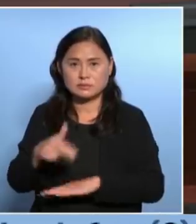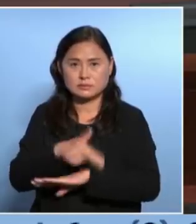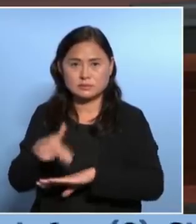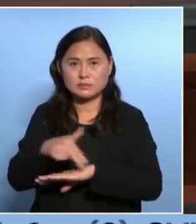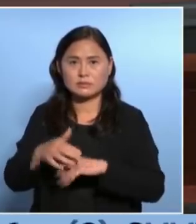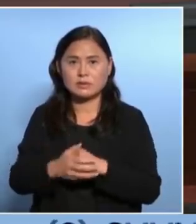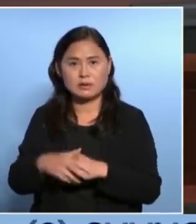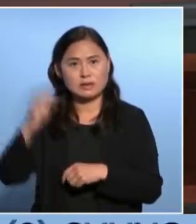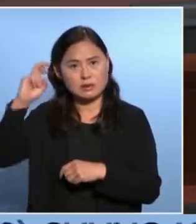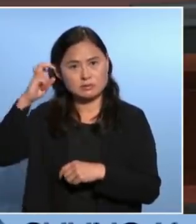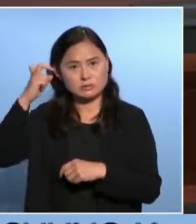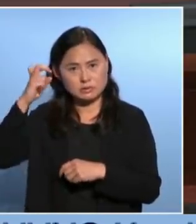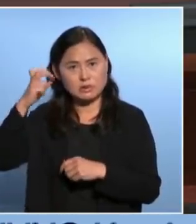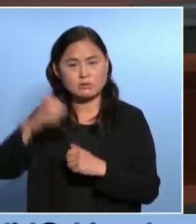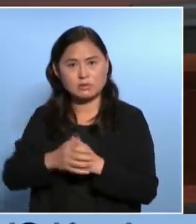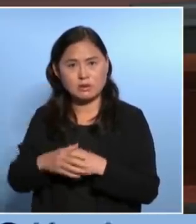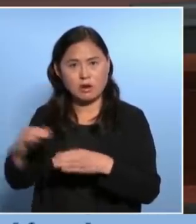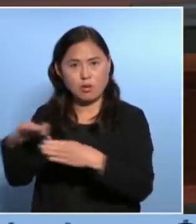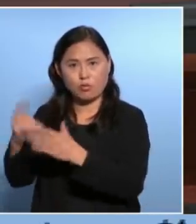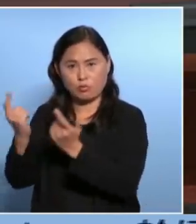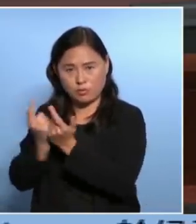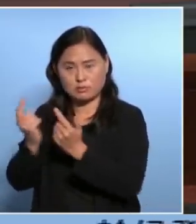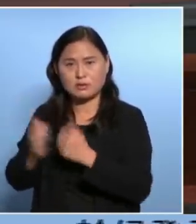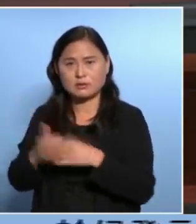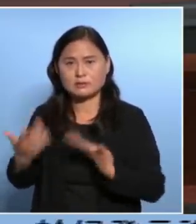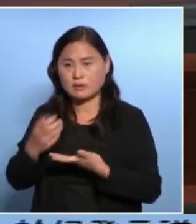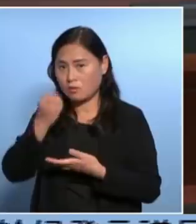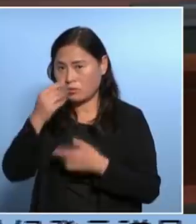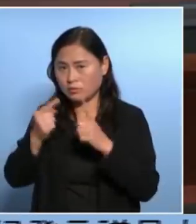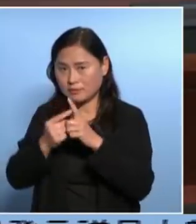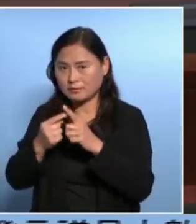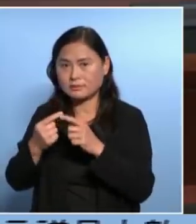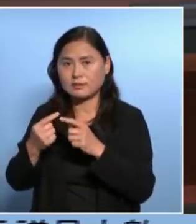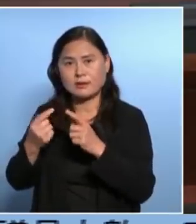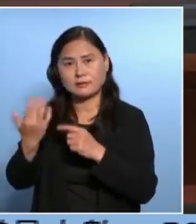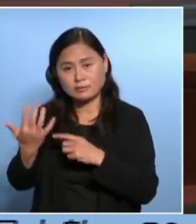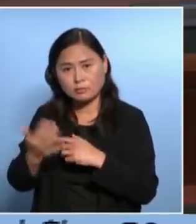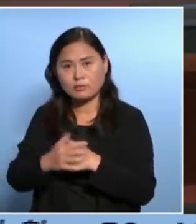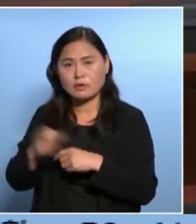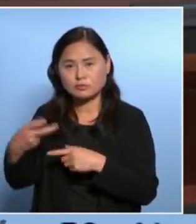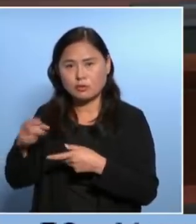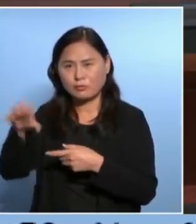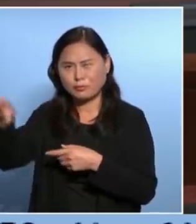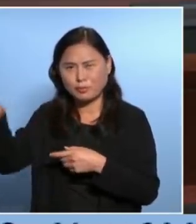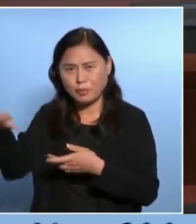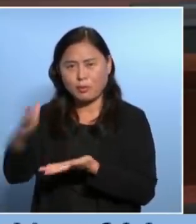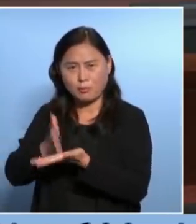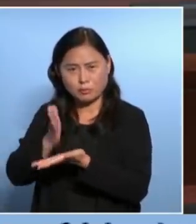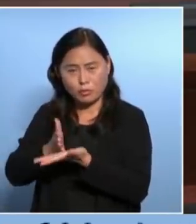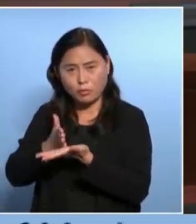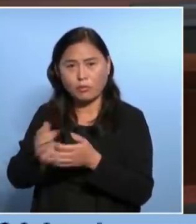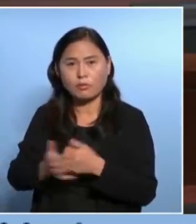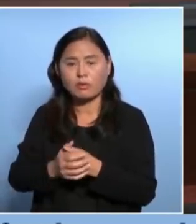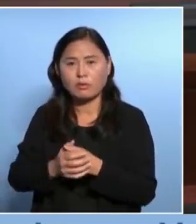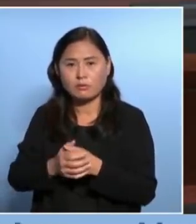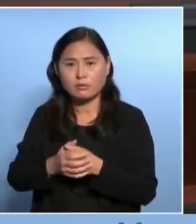嘢嘅時候，亦都考慮翻喺湖北現時嘅港人嘅人數，同埋佢分散喺唔同嘅城市。我哋咧就係會